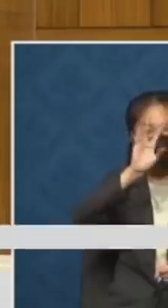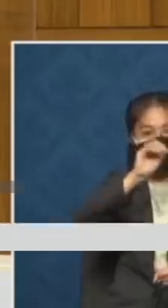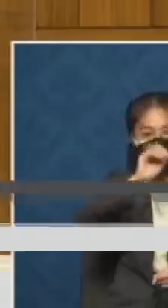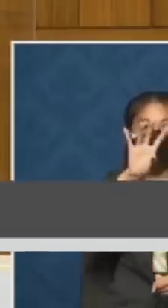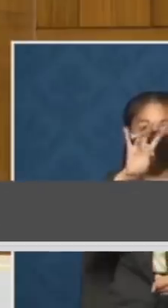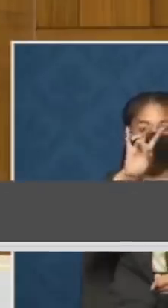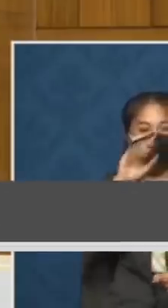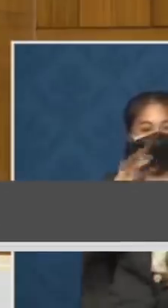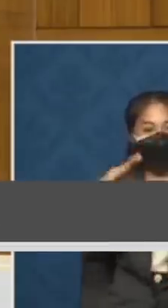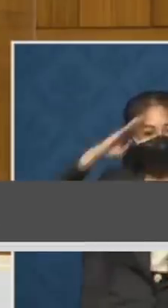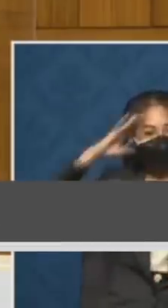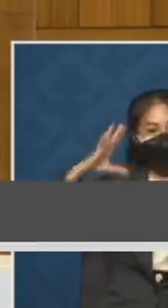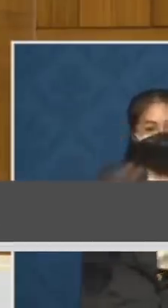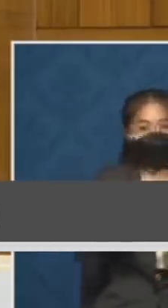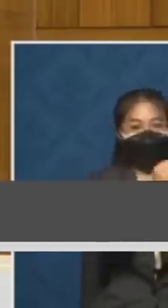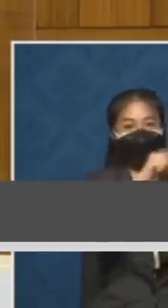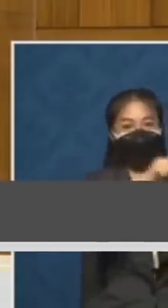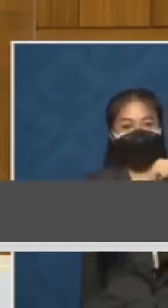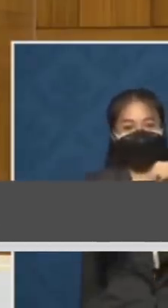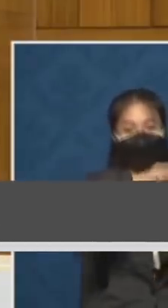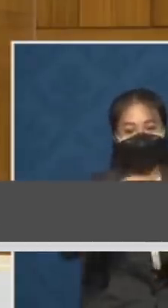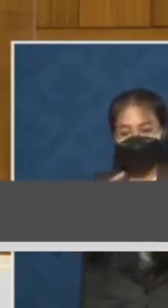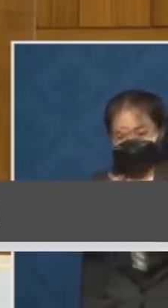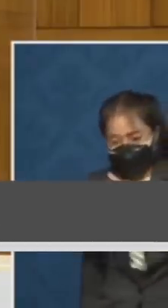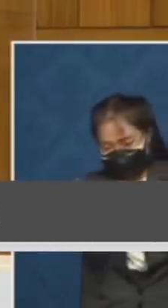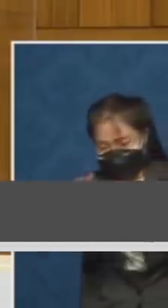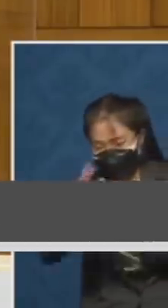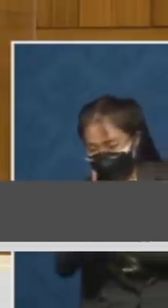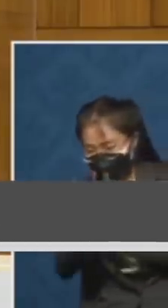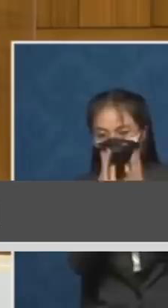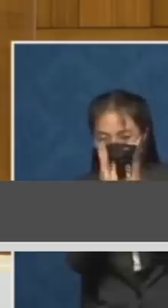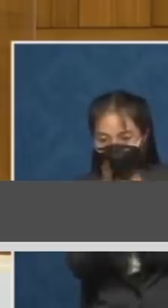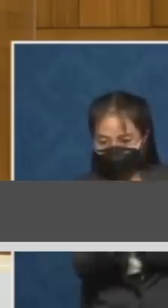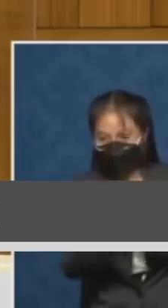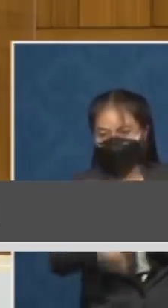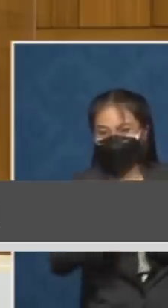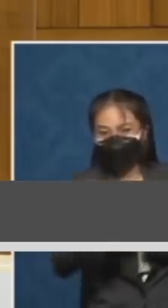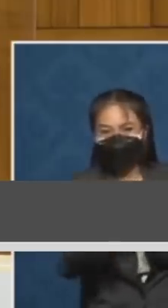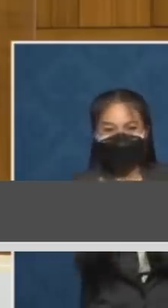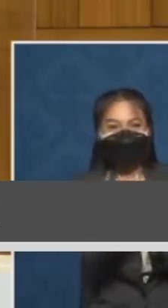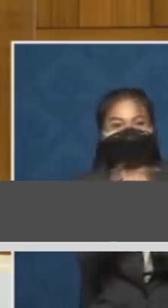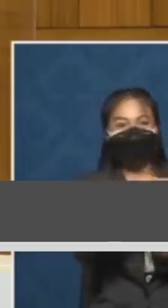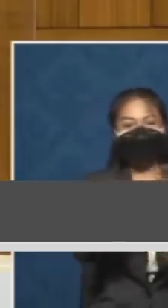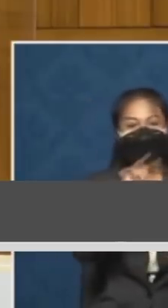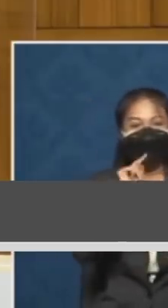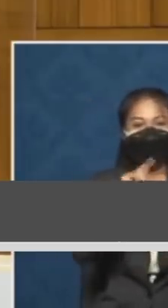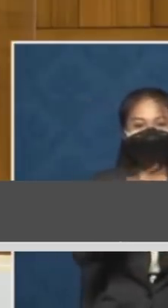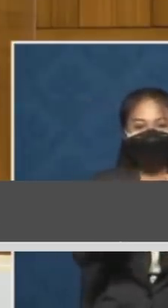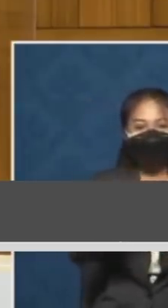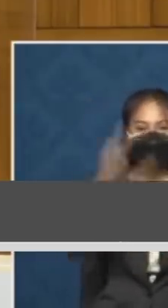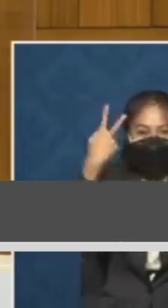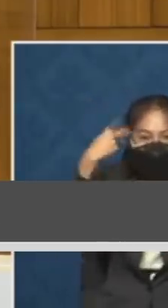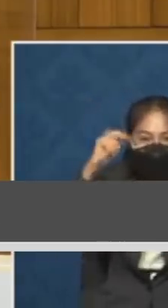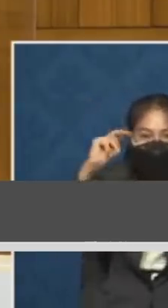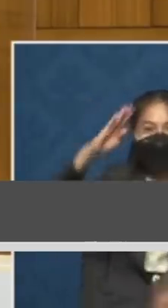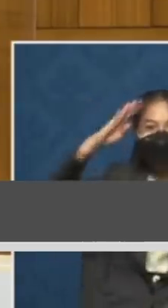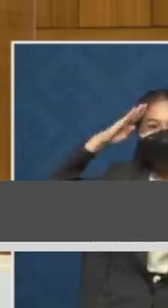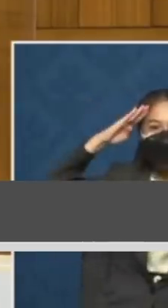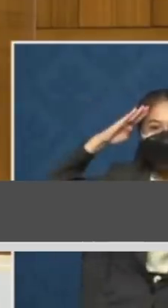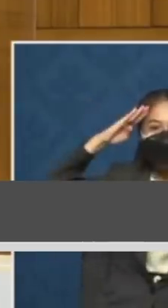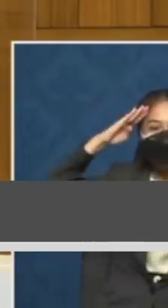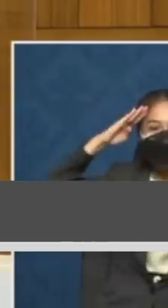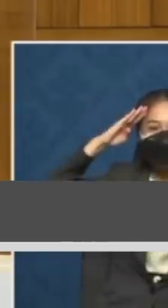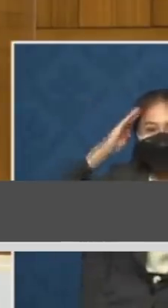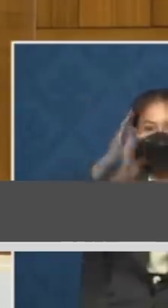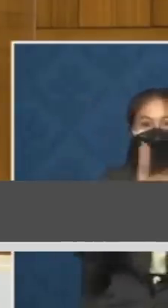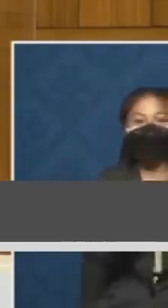ายคนก็สรุปครับว่าไวรัสตัวนี้อาจจะมีชื่อว่าพลเอกประยุทธ์จันทร์โอชาการวินิจฉัยแบบนี้นะครับก็ทำให้หลายคนเกิดข้อสรุปว่าถ้าหาก